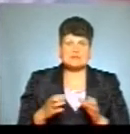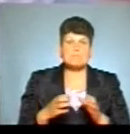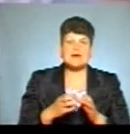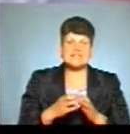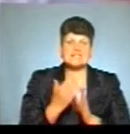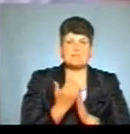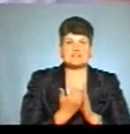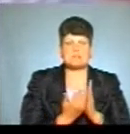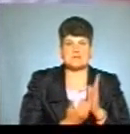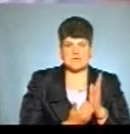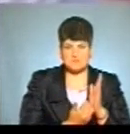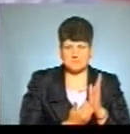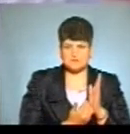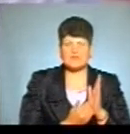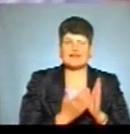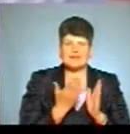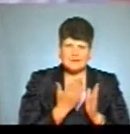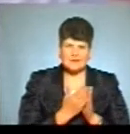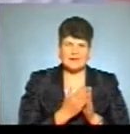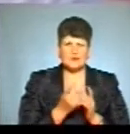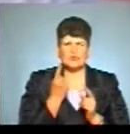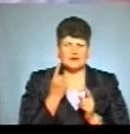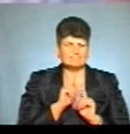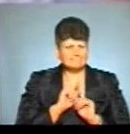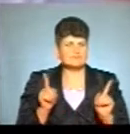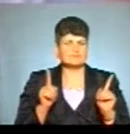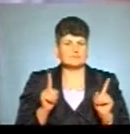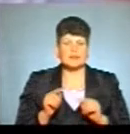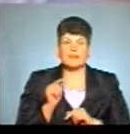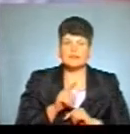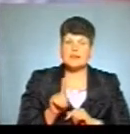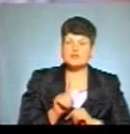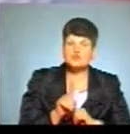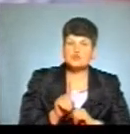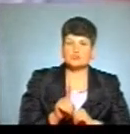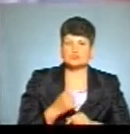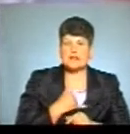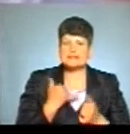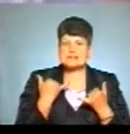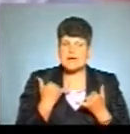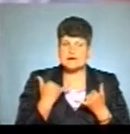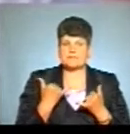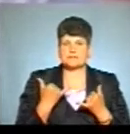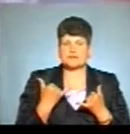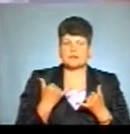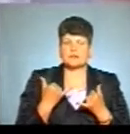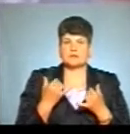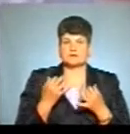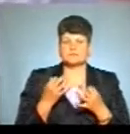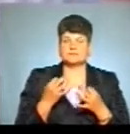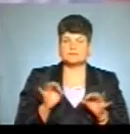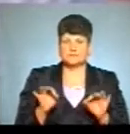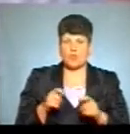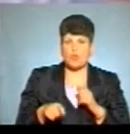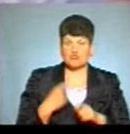списками. Є правда один нюанс, те, що оскільки в нас зараз суверенітет порушений, то за